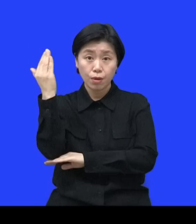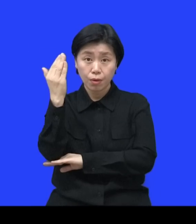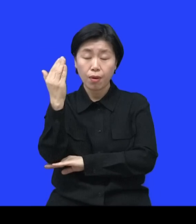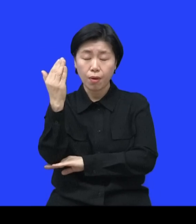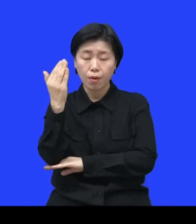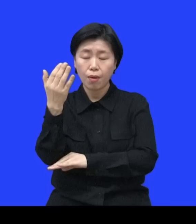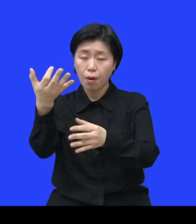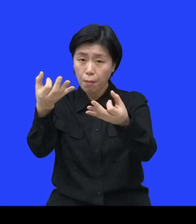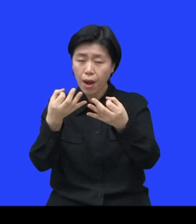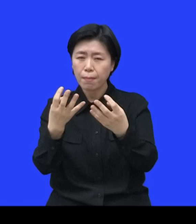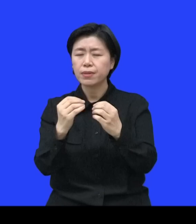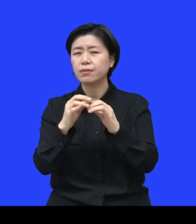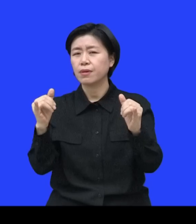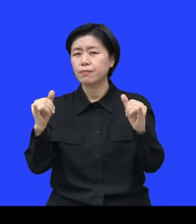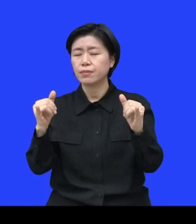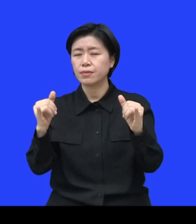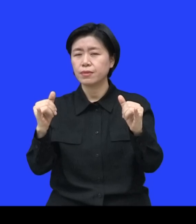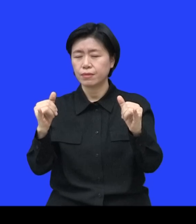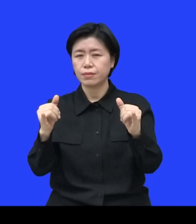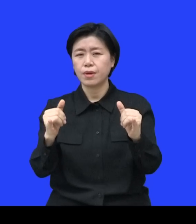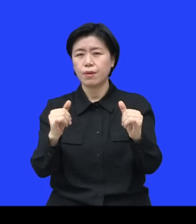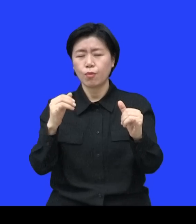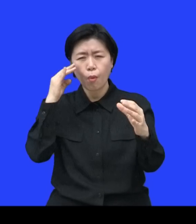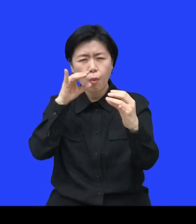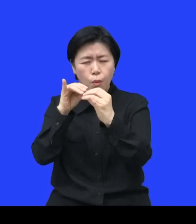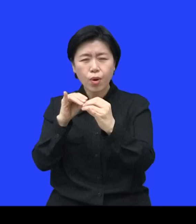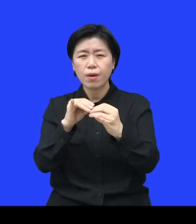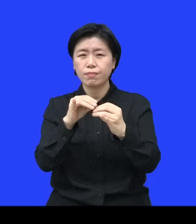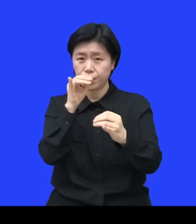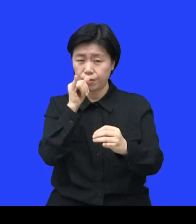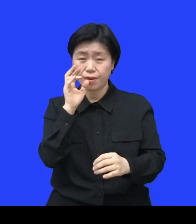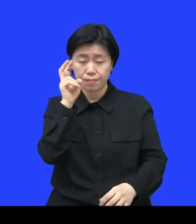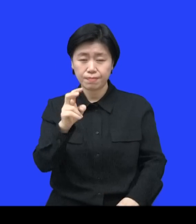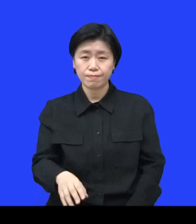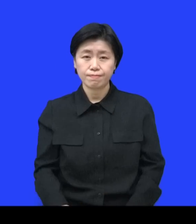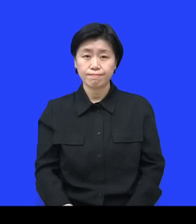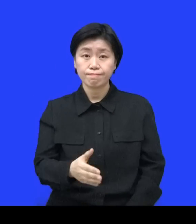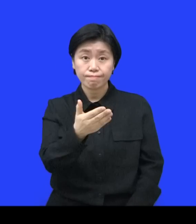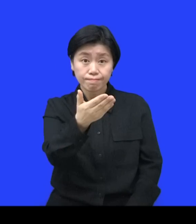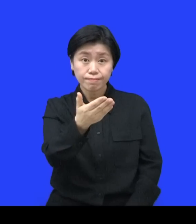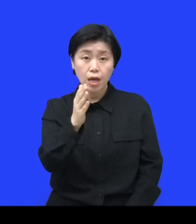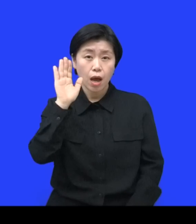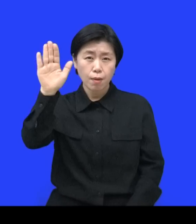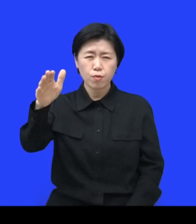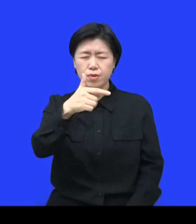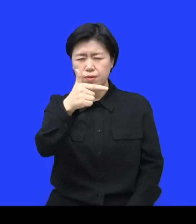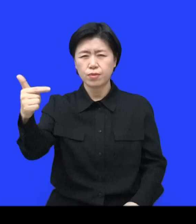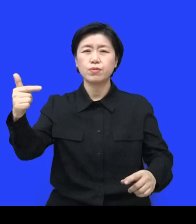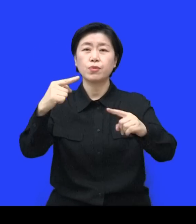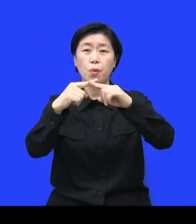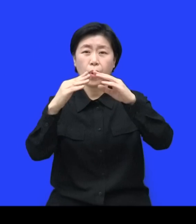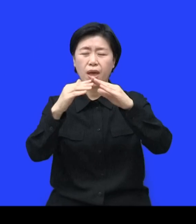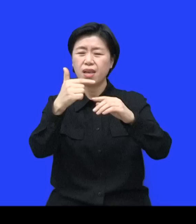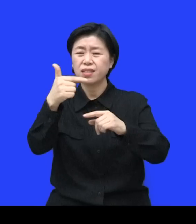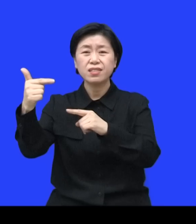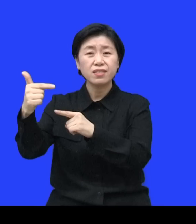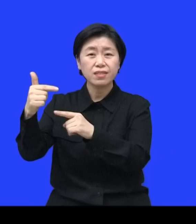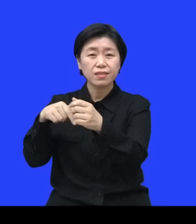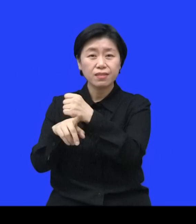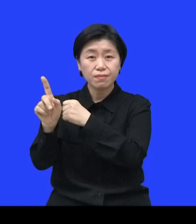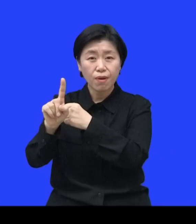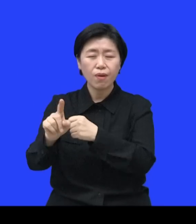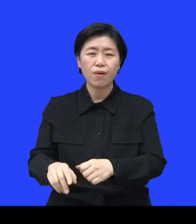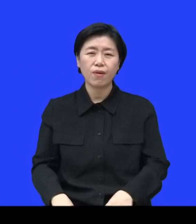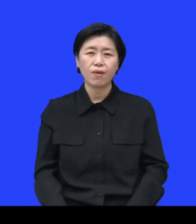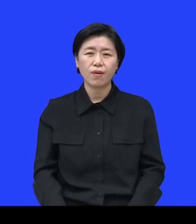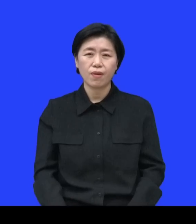아닌가 생각이 들었거든요. 앞으로 저희 한사랑교회에서 열심히 기도하겠고 또 목사님이 앞으로 대형교회로 성장해 나가는 또 대형이 꼭 교회가 큰 것이